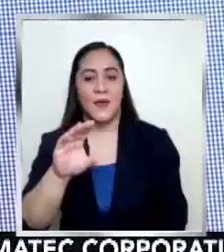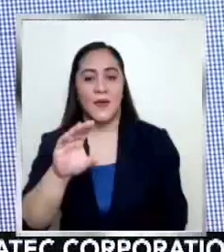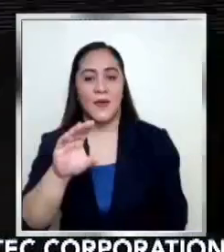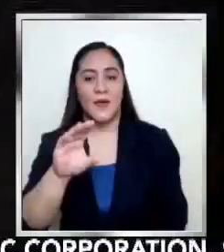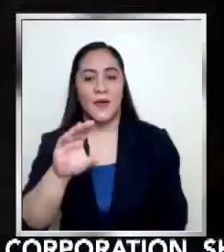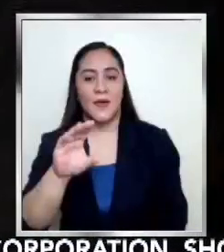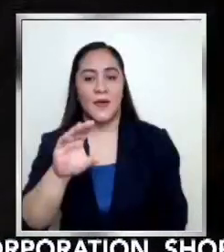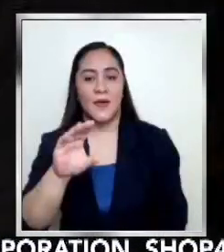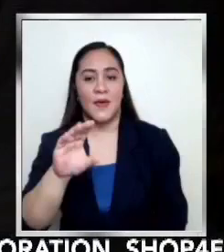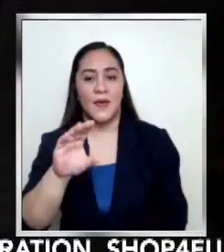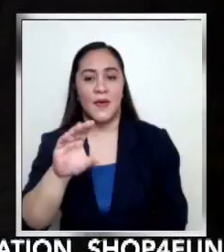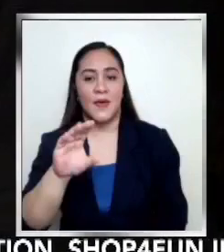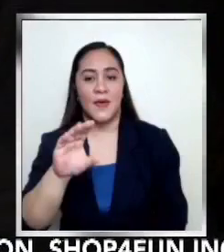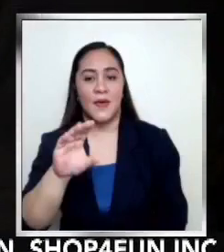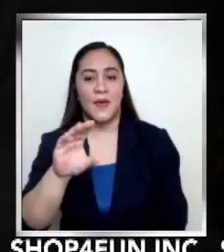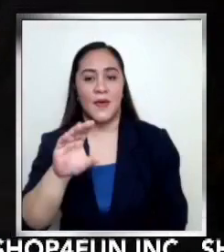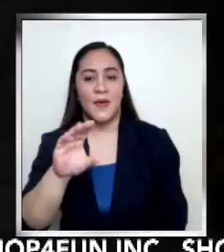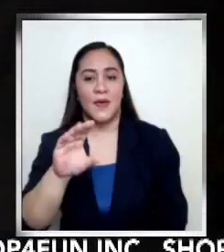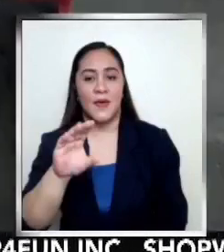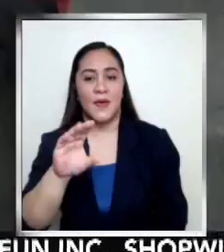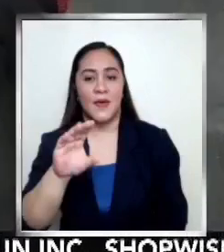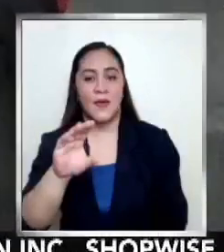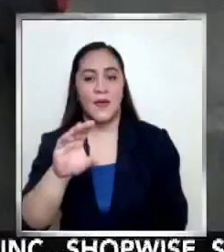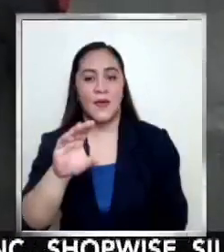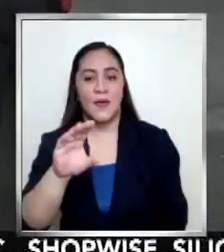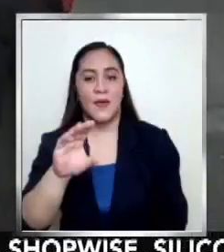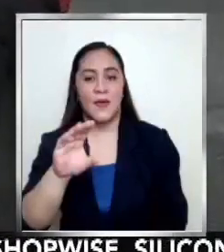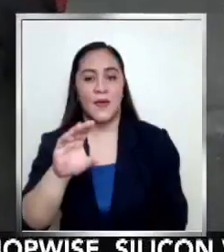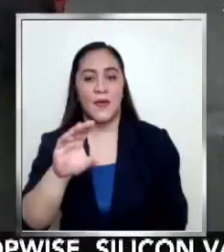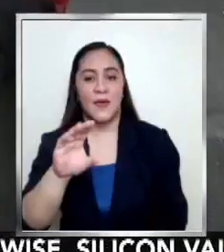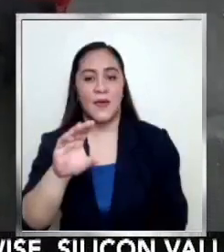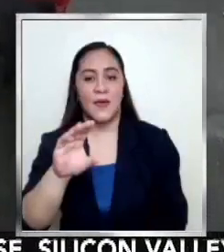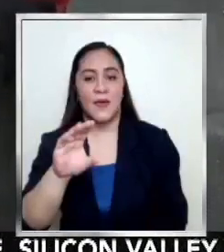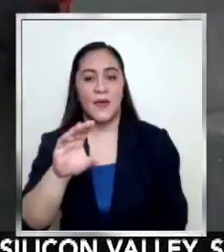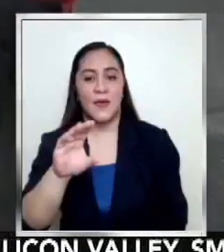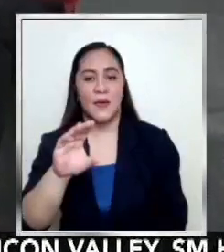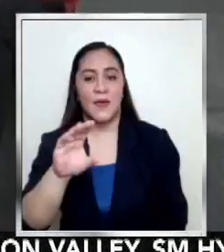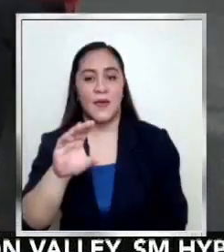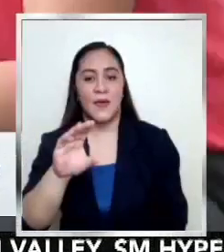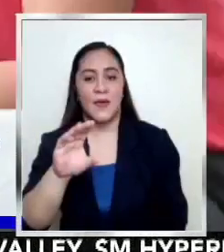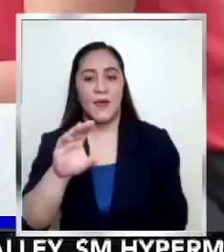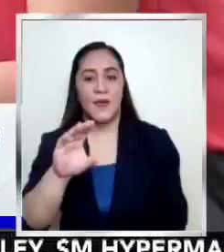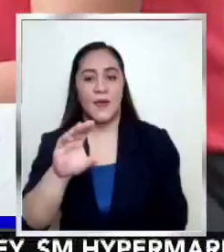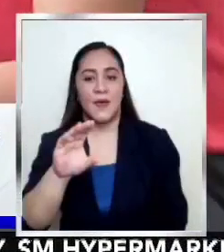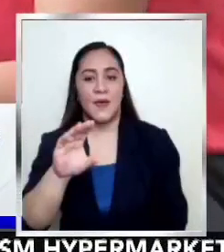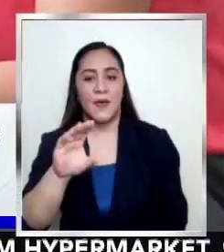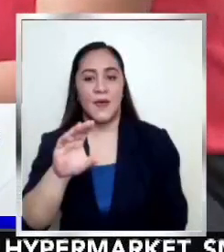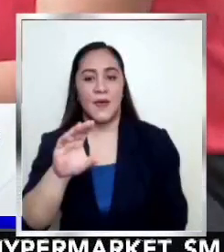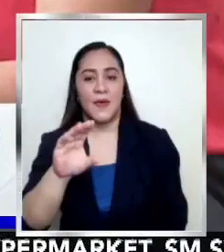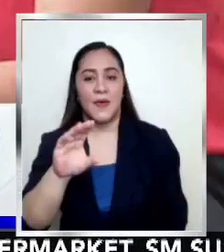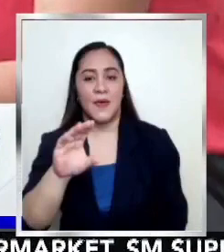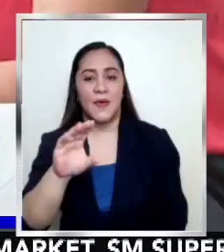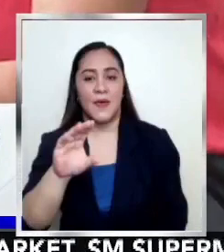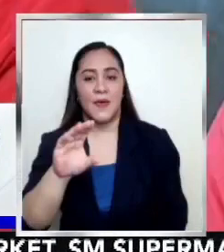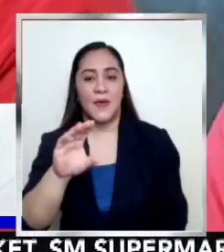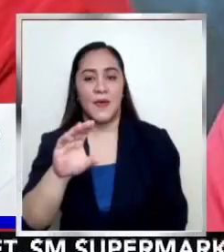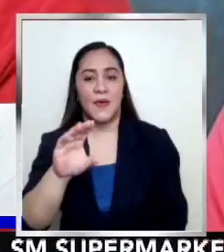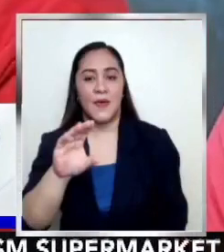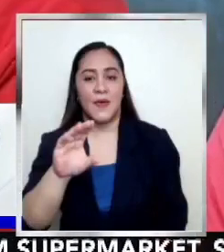at bloggers ayon sa 58% ng mga Pinoy. Sabi ng ilan sa nakausap kong taxi drivers, nabiktima na sila ng fake